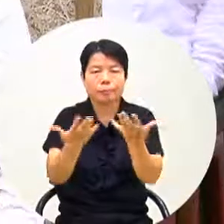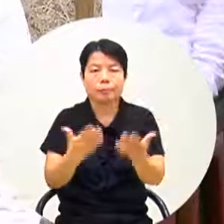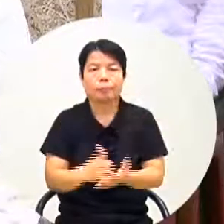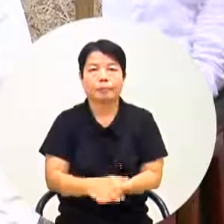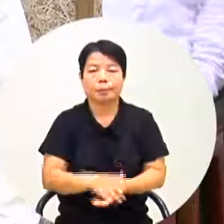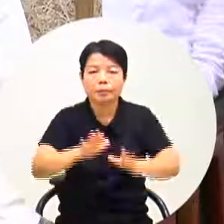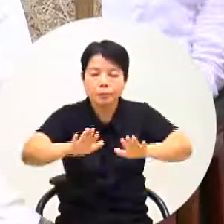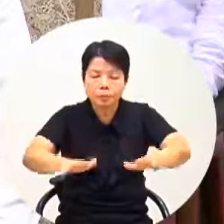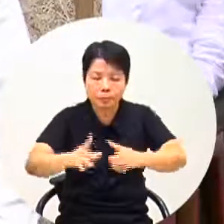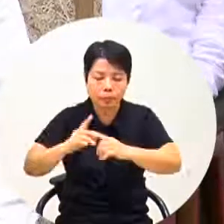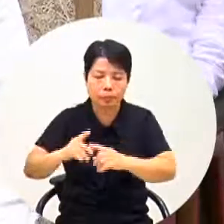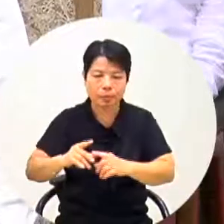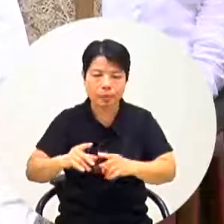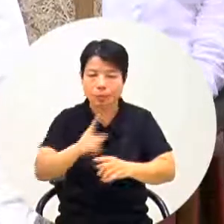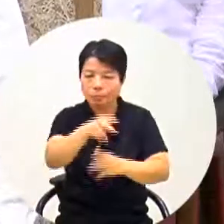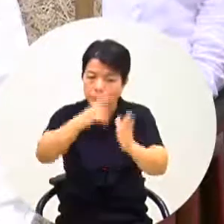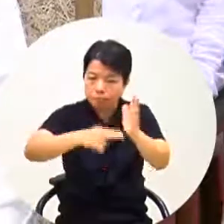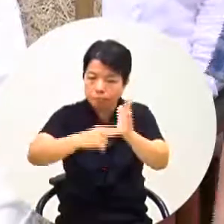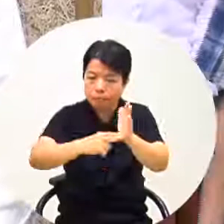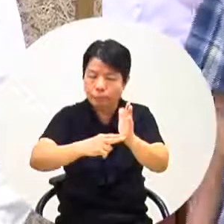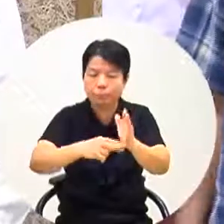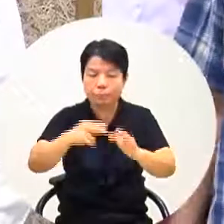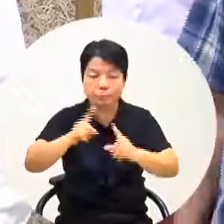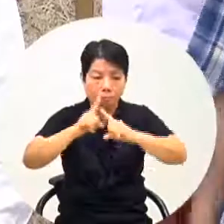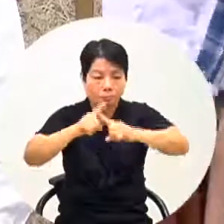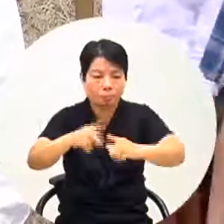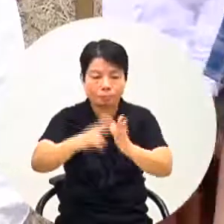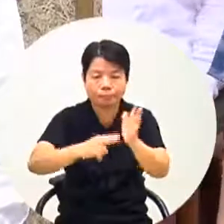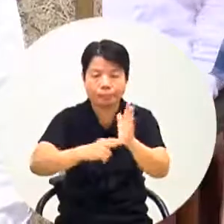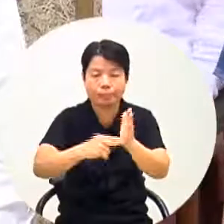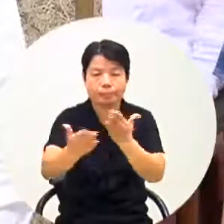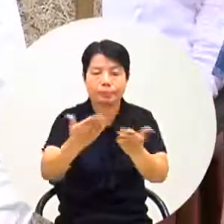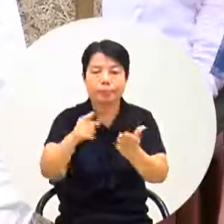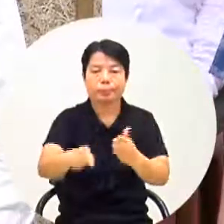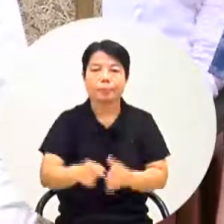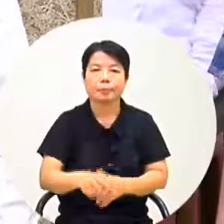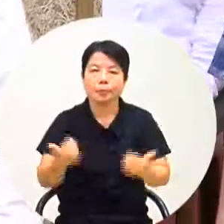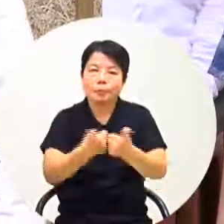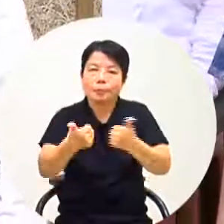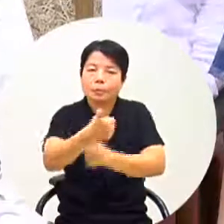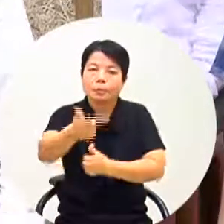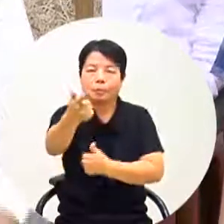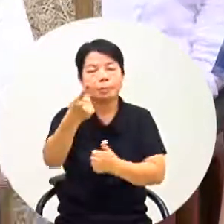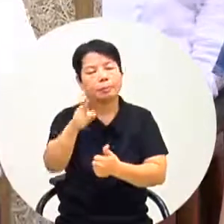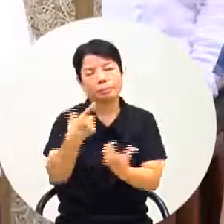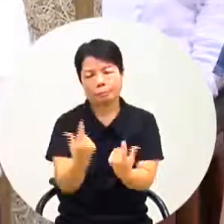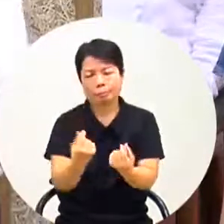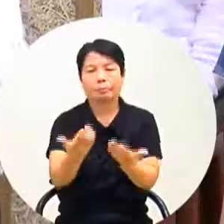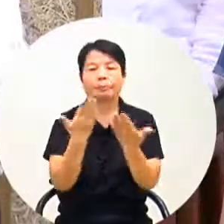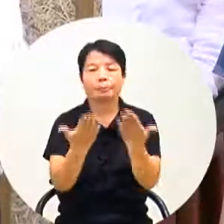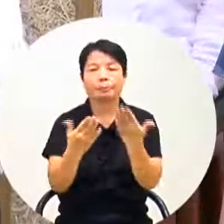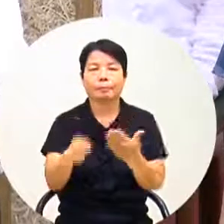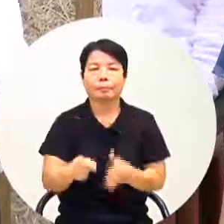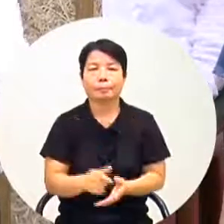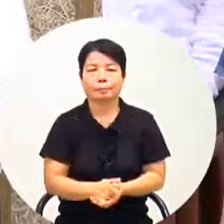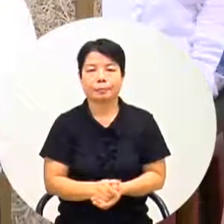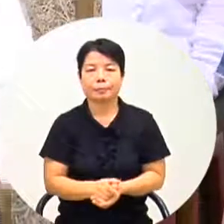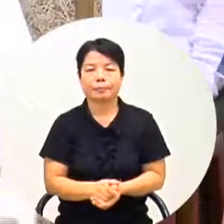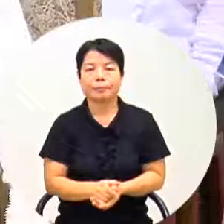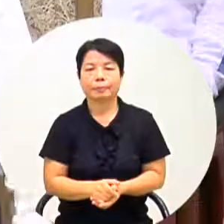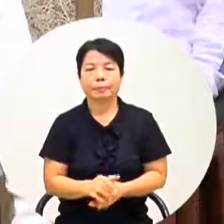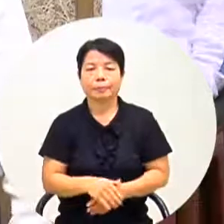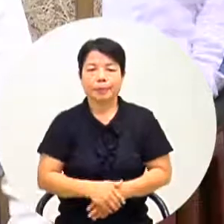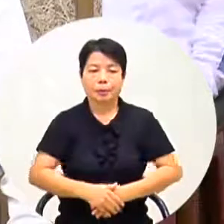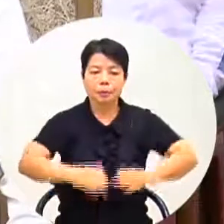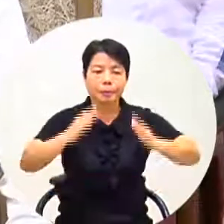现场啊讲啊足清楚的。我想议员应该啊相当的清楚啦吼，啊另外来讲这个市场